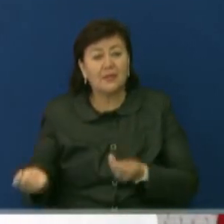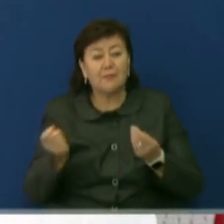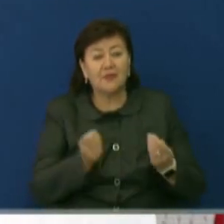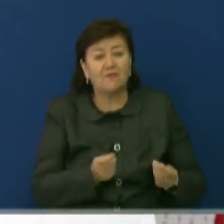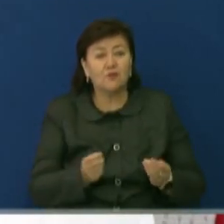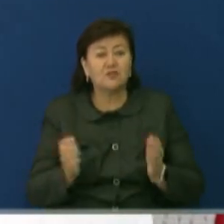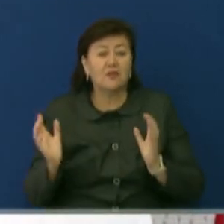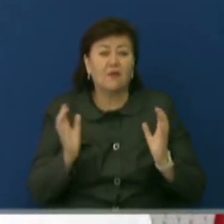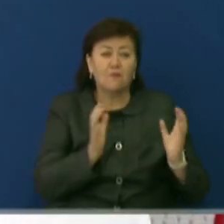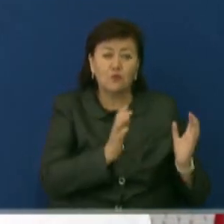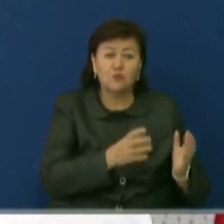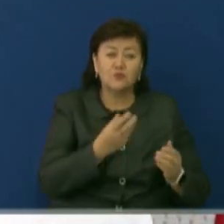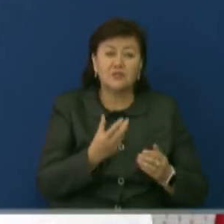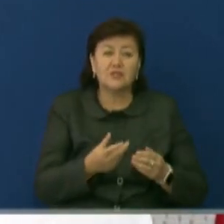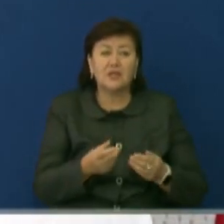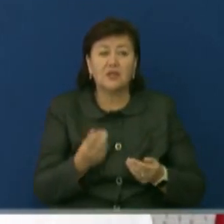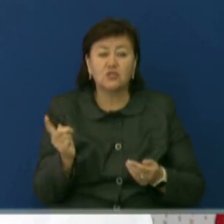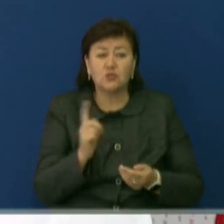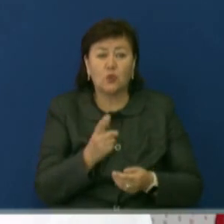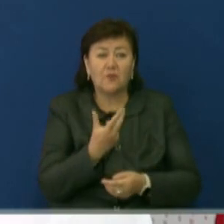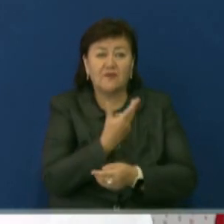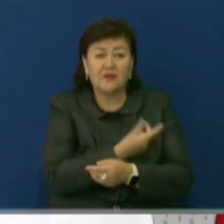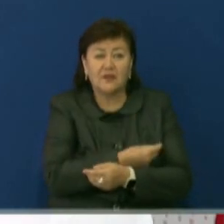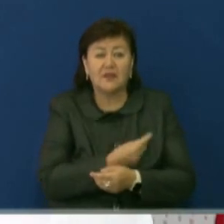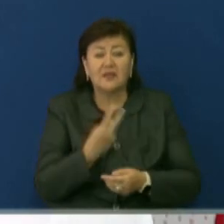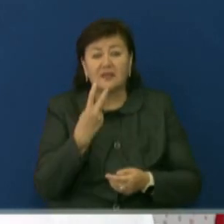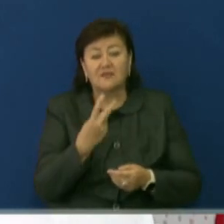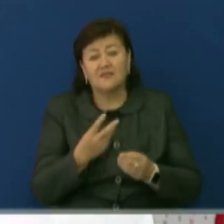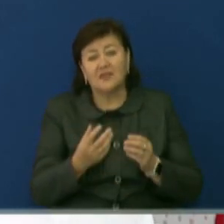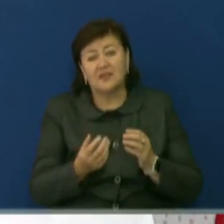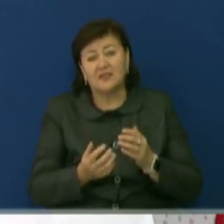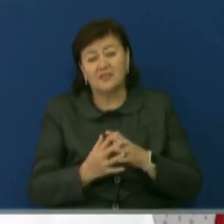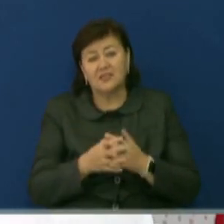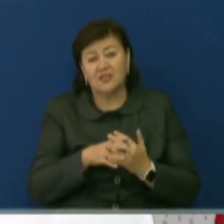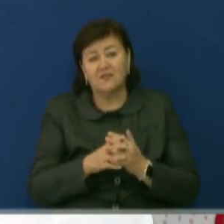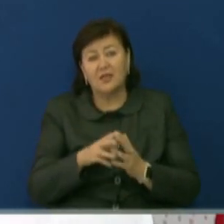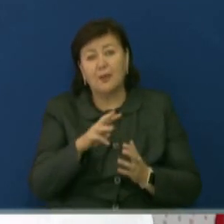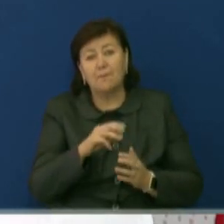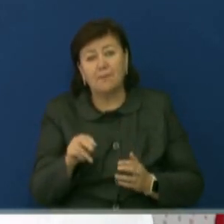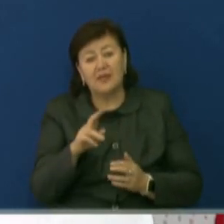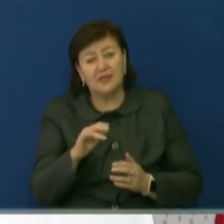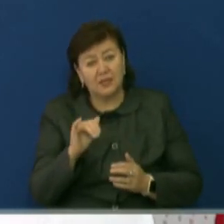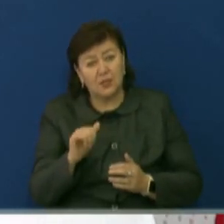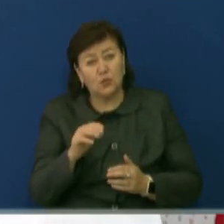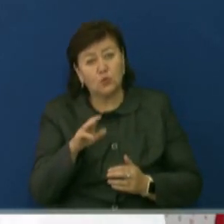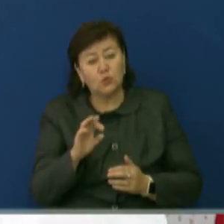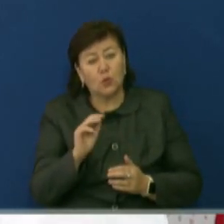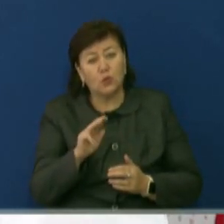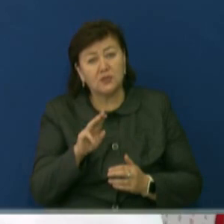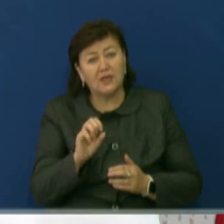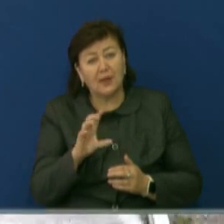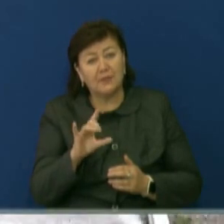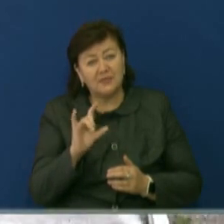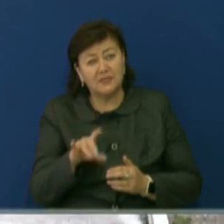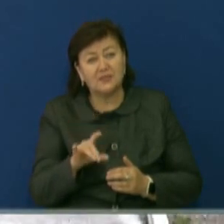По району 10 населенных пунктов, из них 2 были полностью привиты. Это села Тохтамыс и Медеу, а потом вакцинировались села Каскабулак и